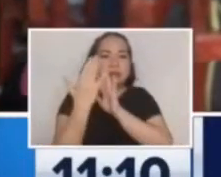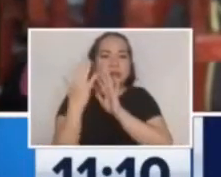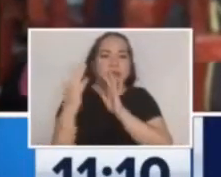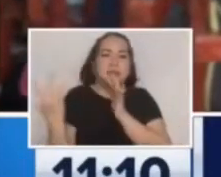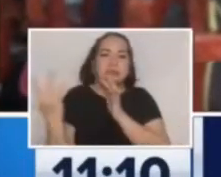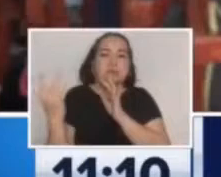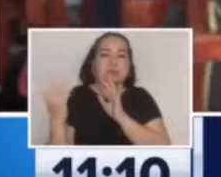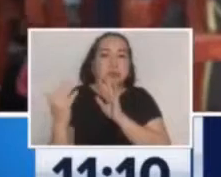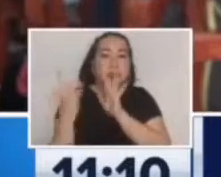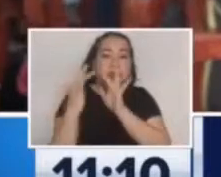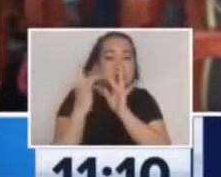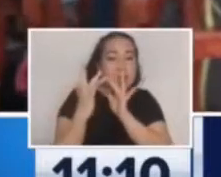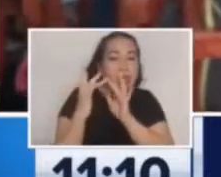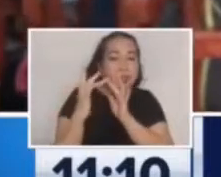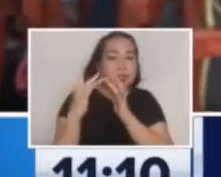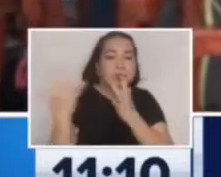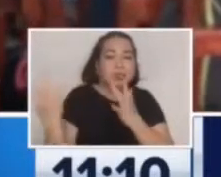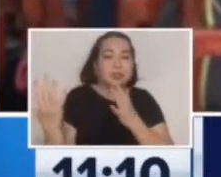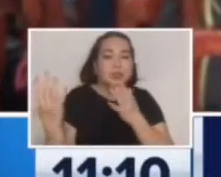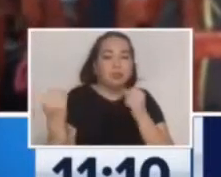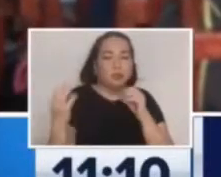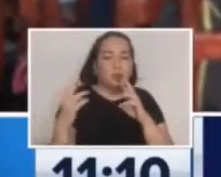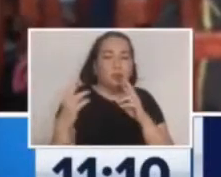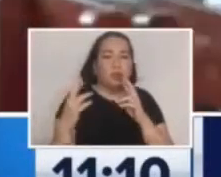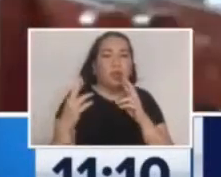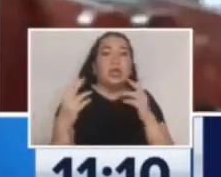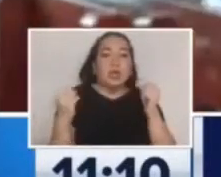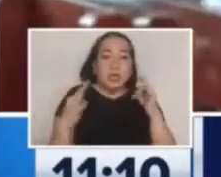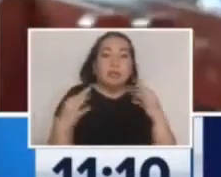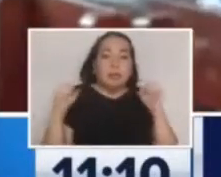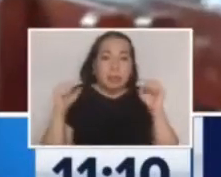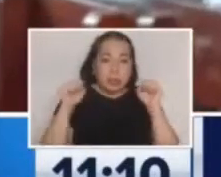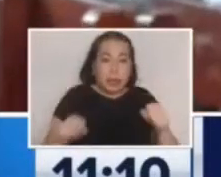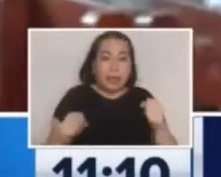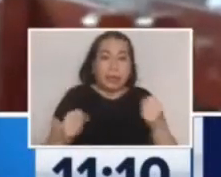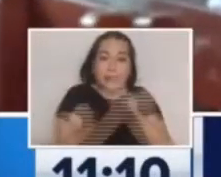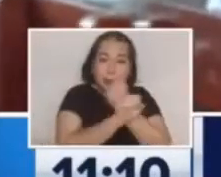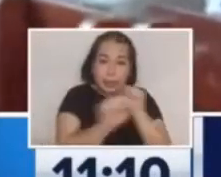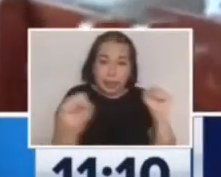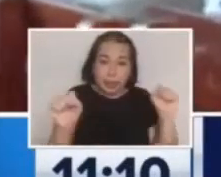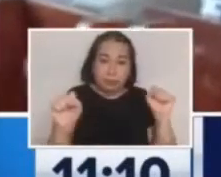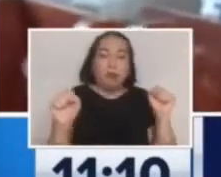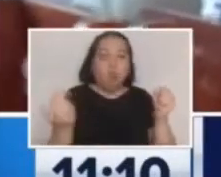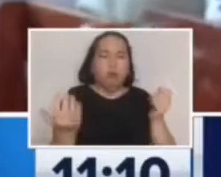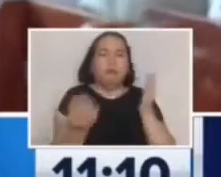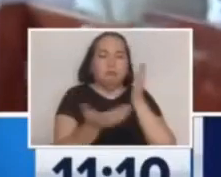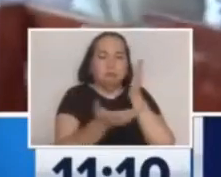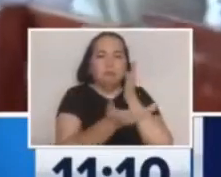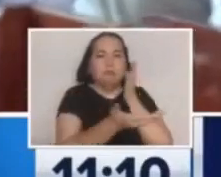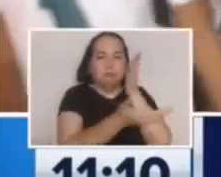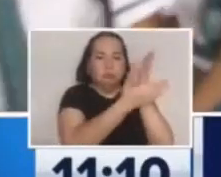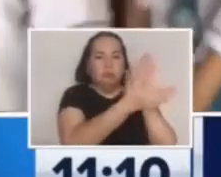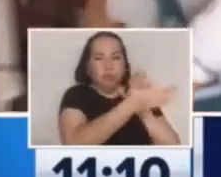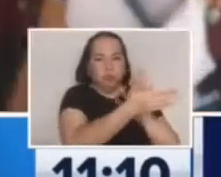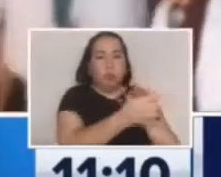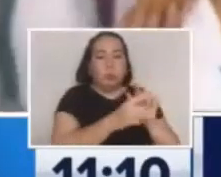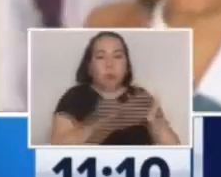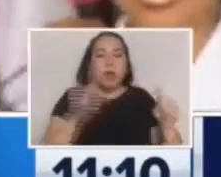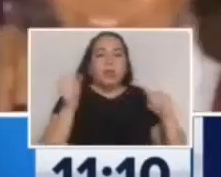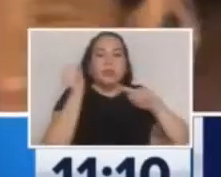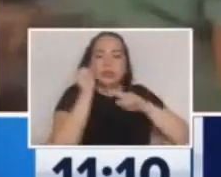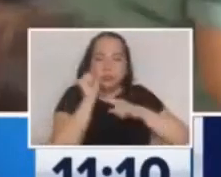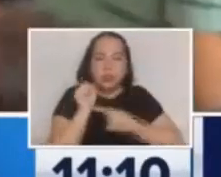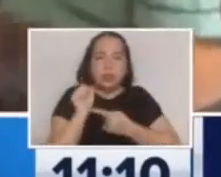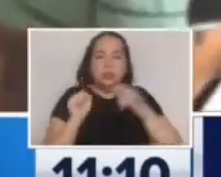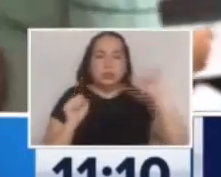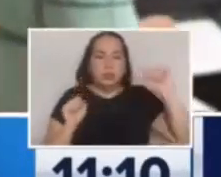sa payo ng Department of Education at saka sa mga polisiya ng IATF. But at the same time, gusto nating